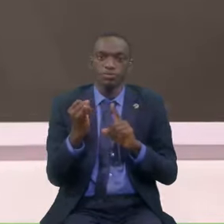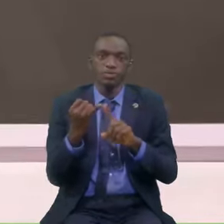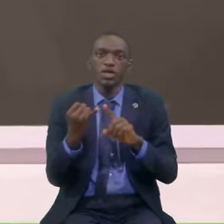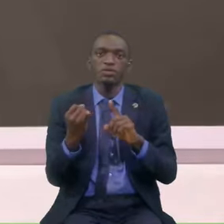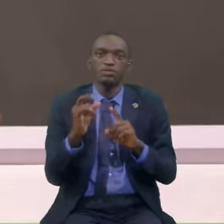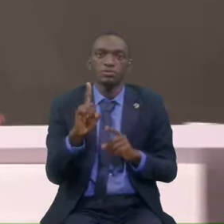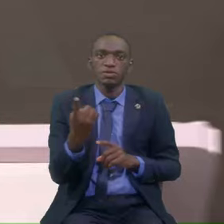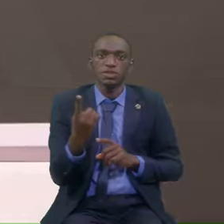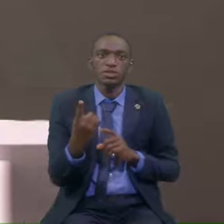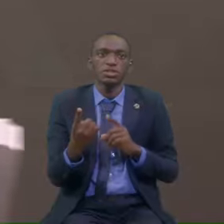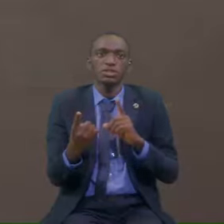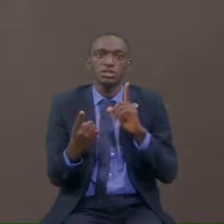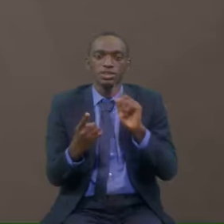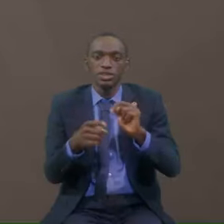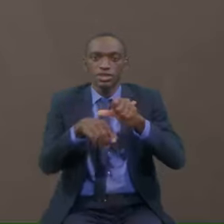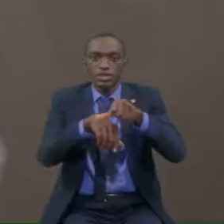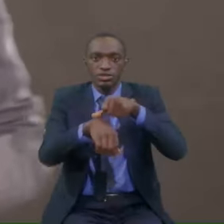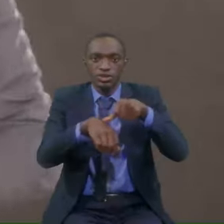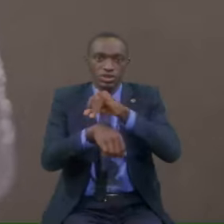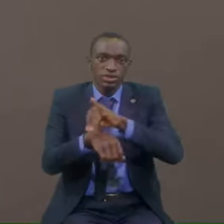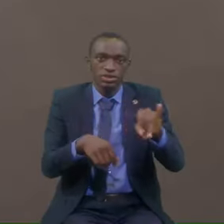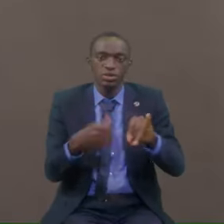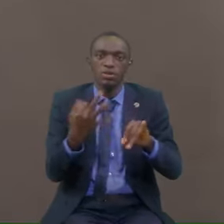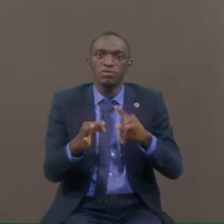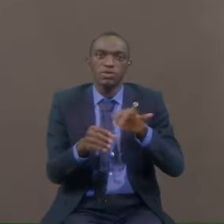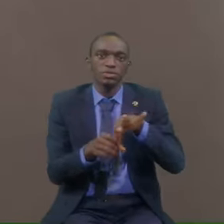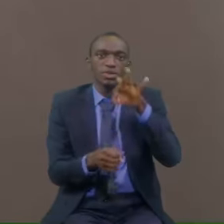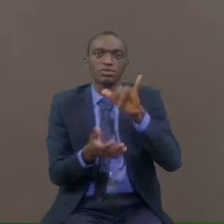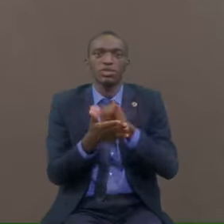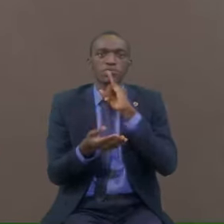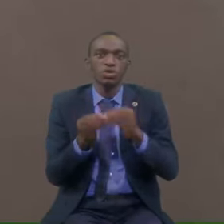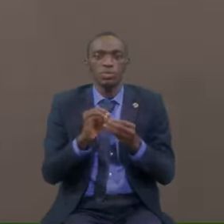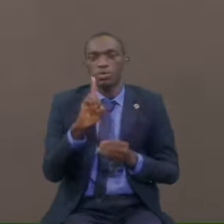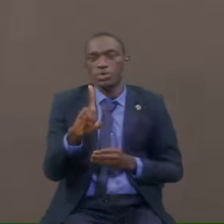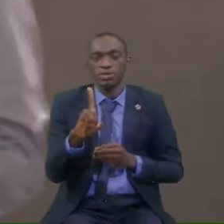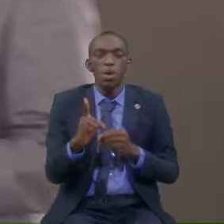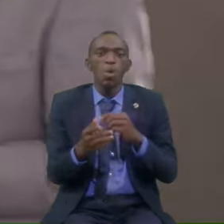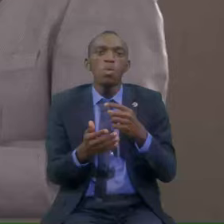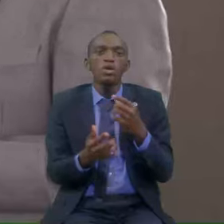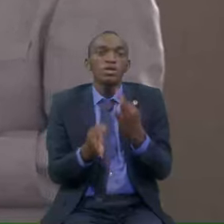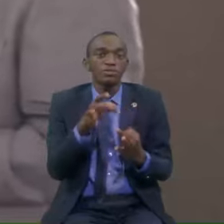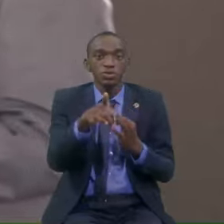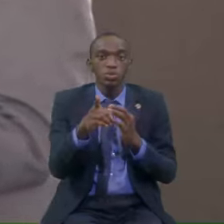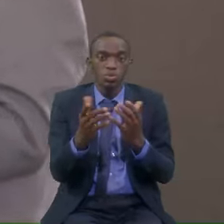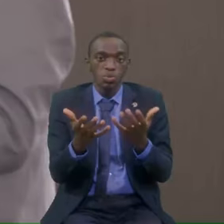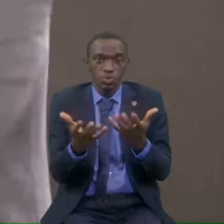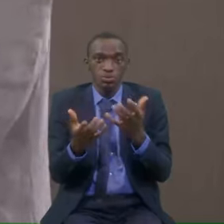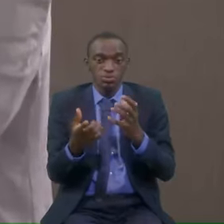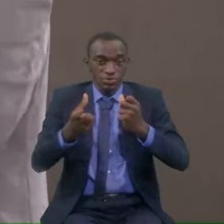Premièrement, attendre pour recevoir l'Esprit pour l'onction. C'est ce pour ça que nous attendons. Si nous voulons être forts.